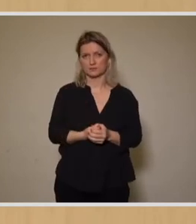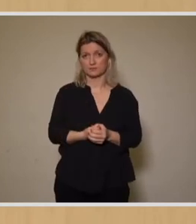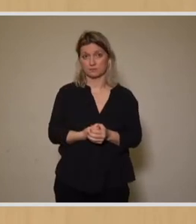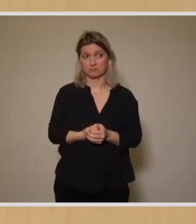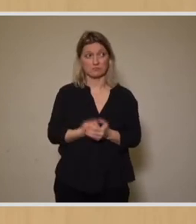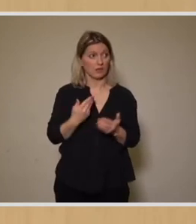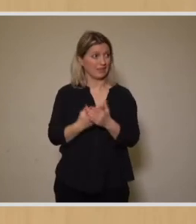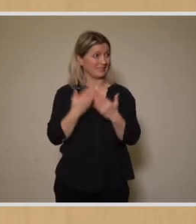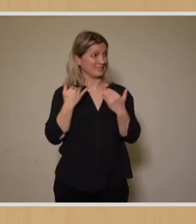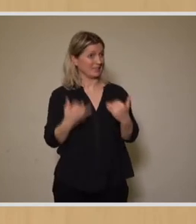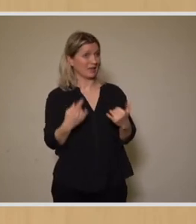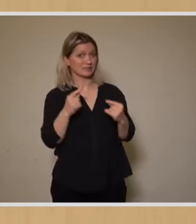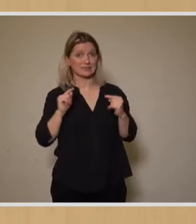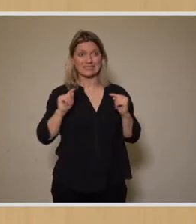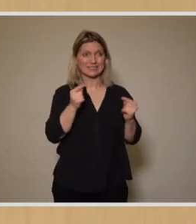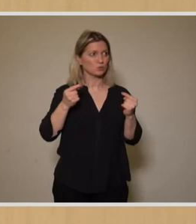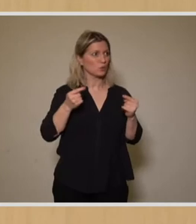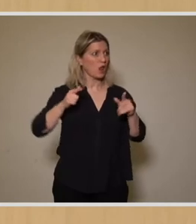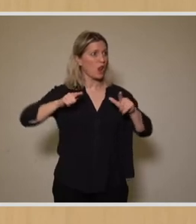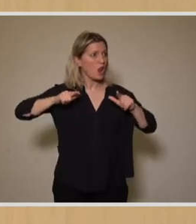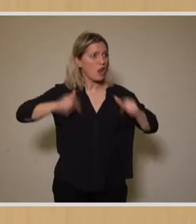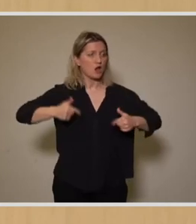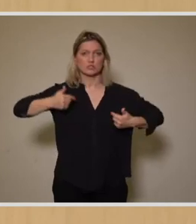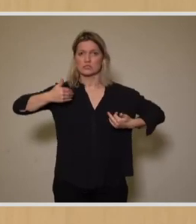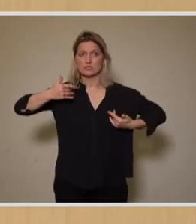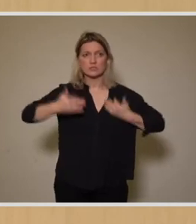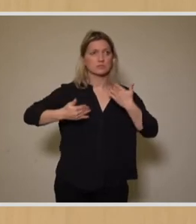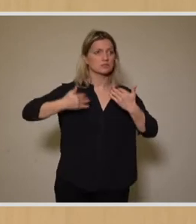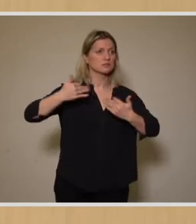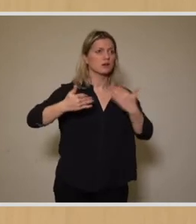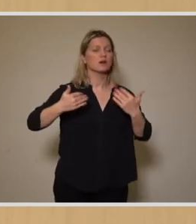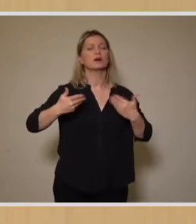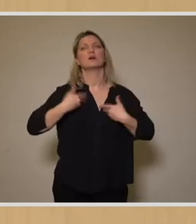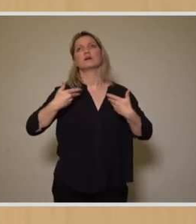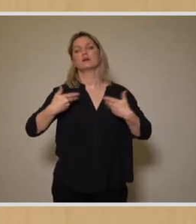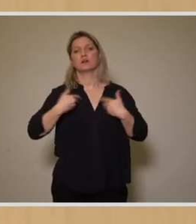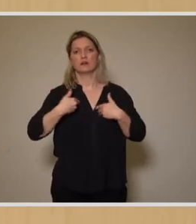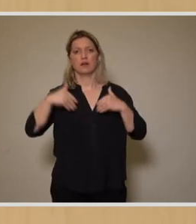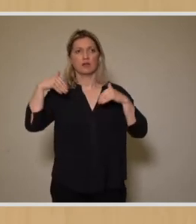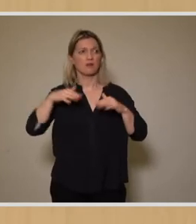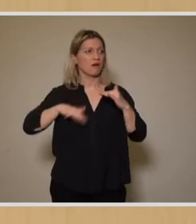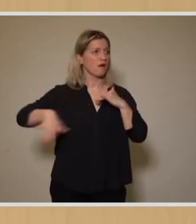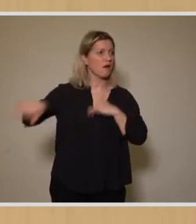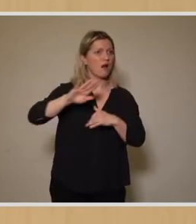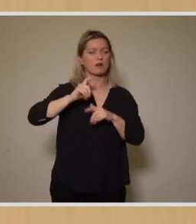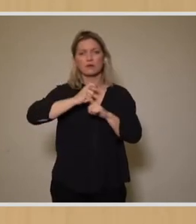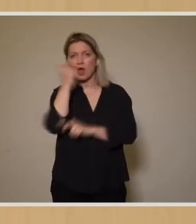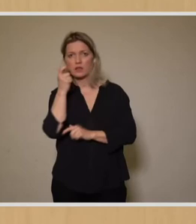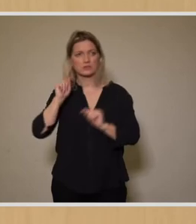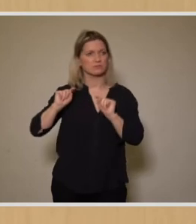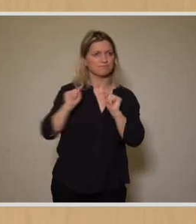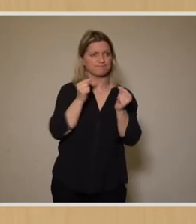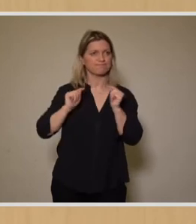froh, dass jetzt diese Diskussion in Gang gekommen ist, dass wir hier ernsthaft miteinander ringen. Und wir sagen